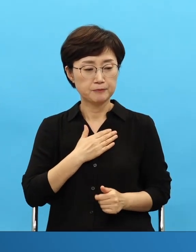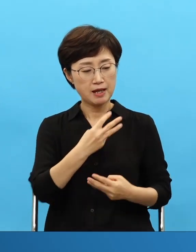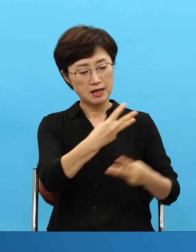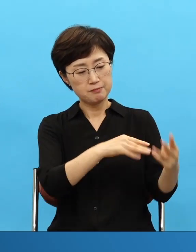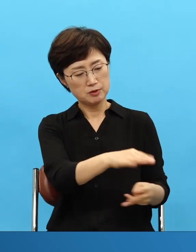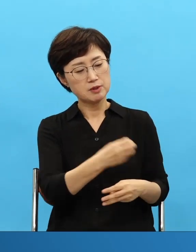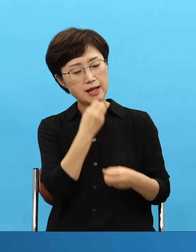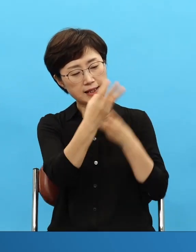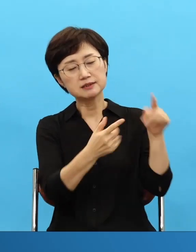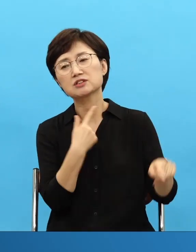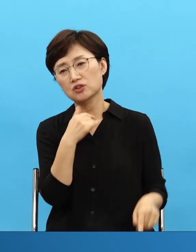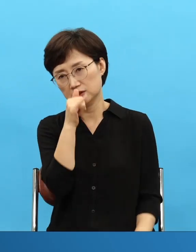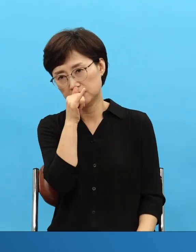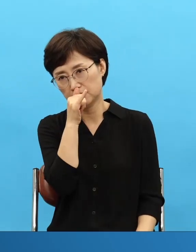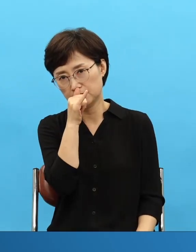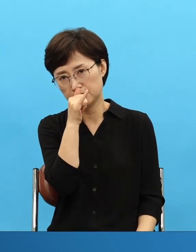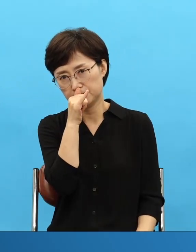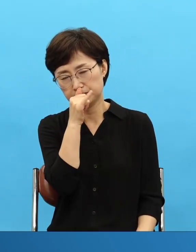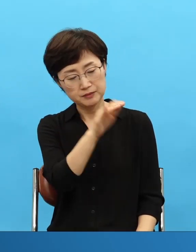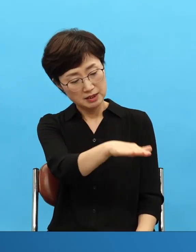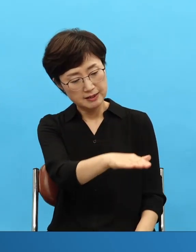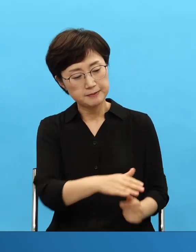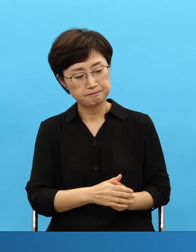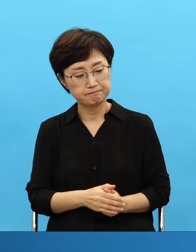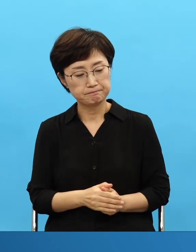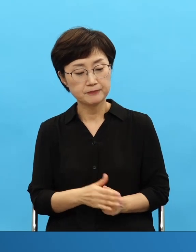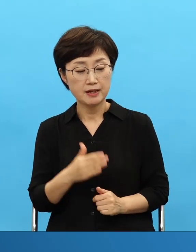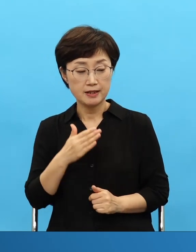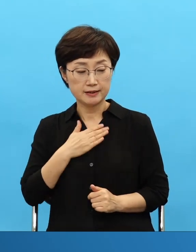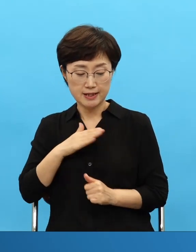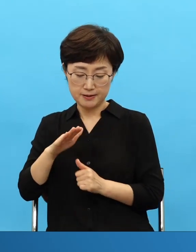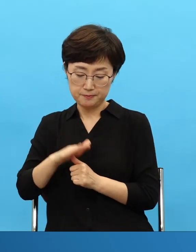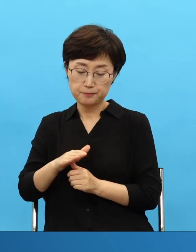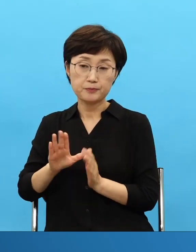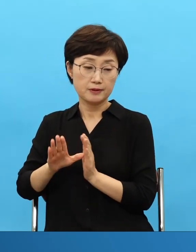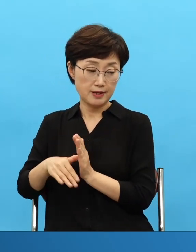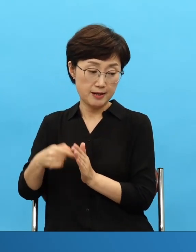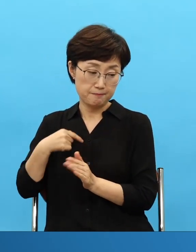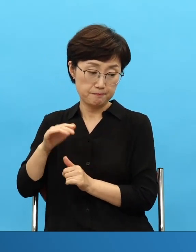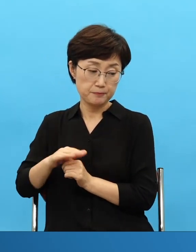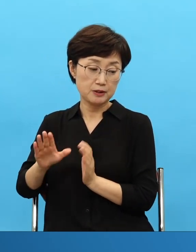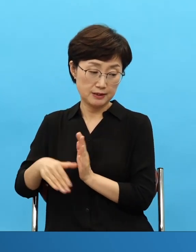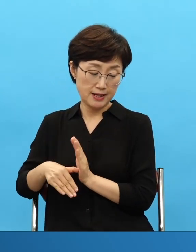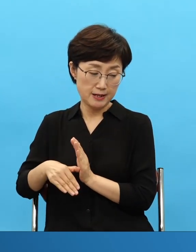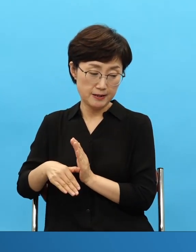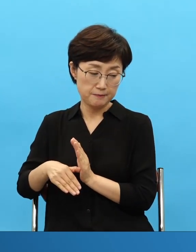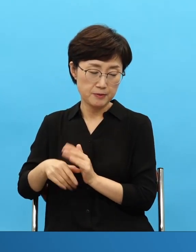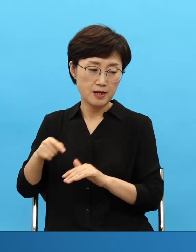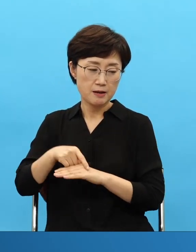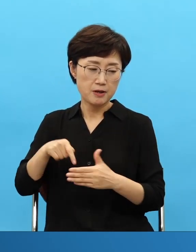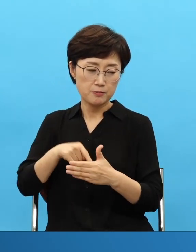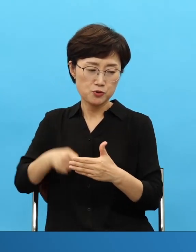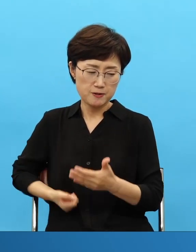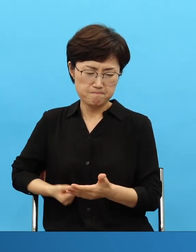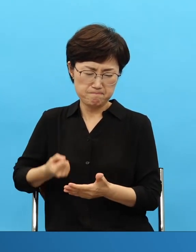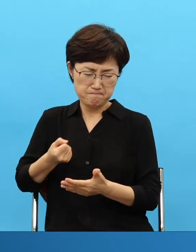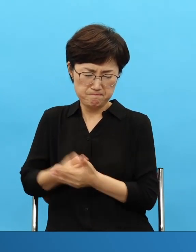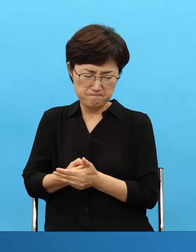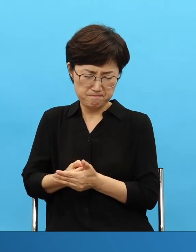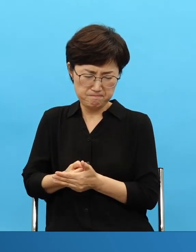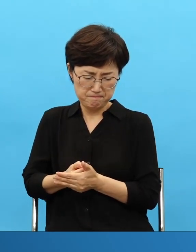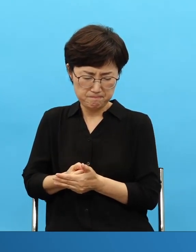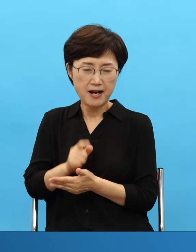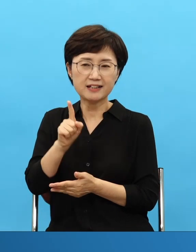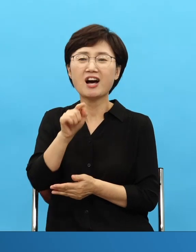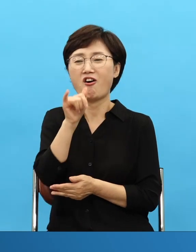this to our remnants. 제가 어린 시절에 마음에 심은 게 있습니다. There's something that I planted in my heart when I was